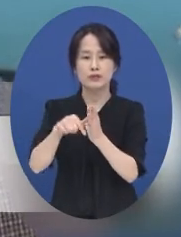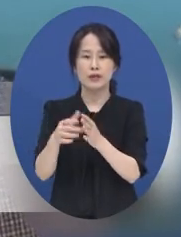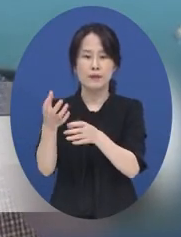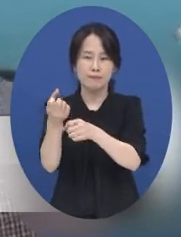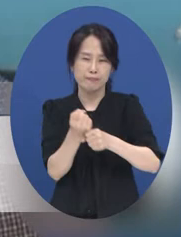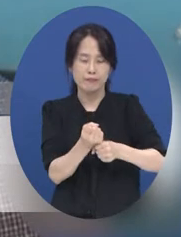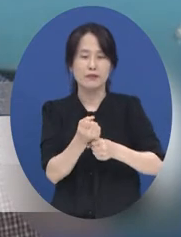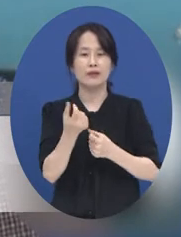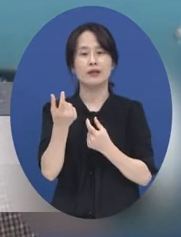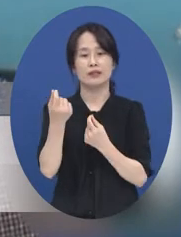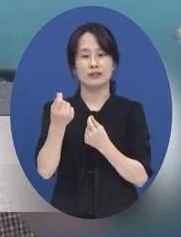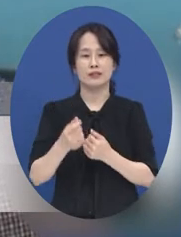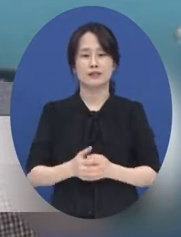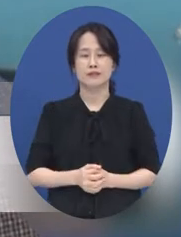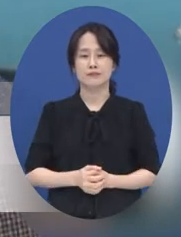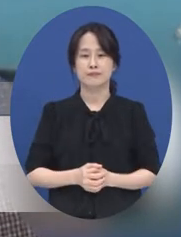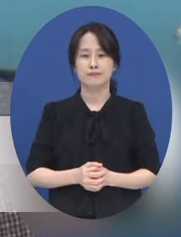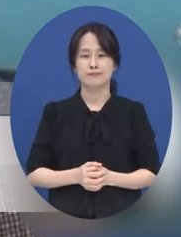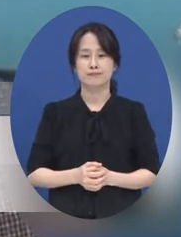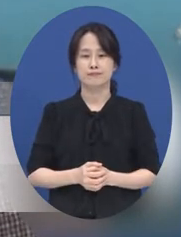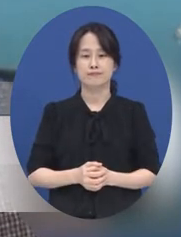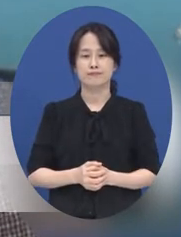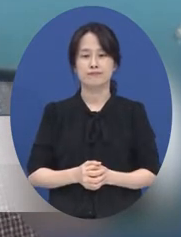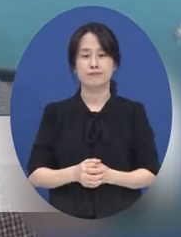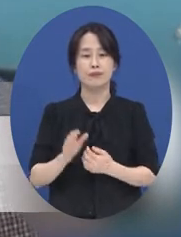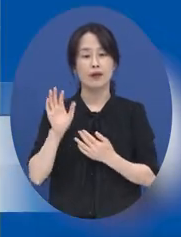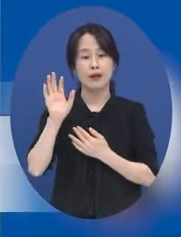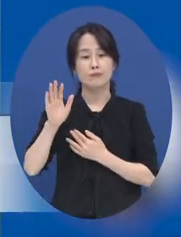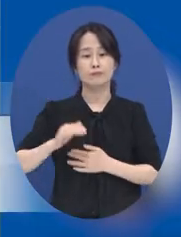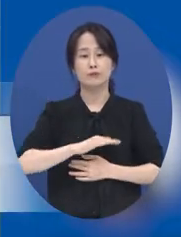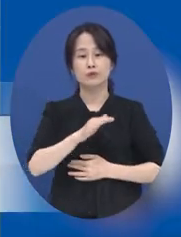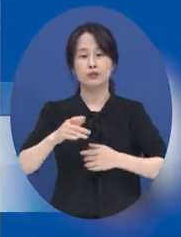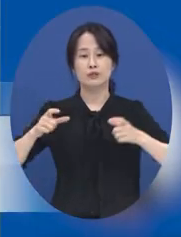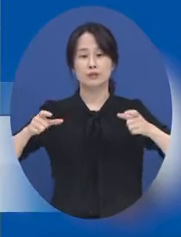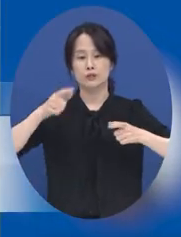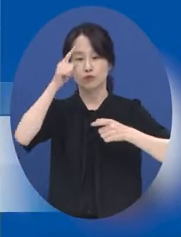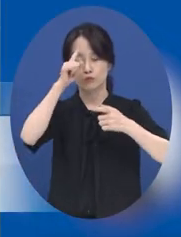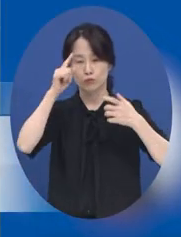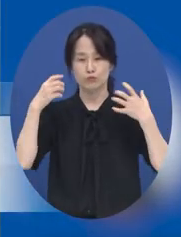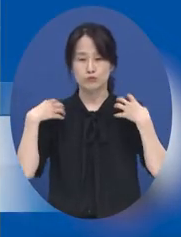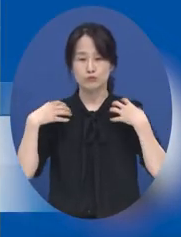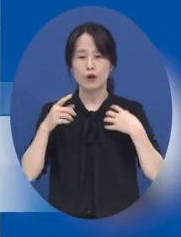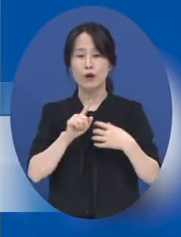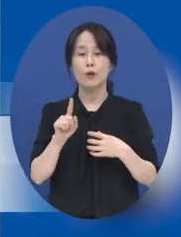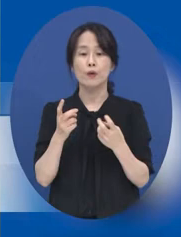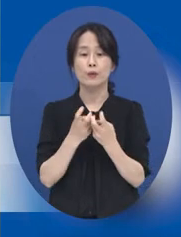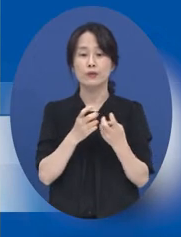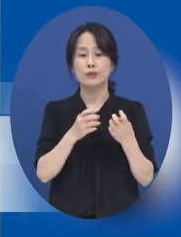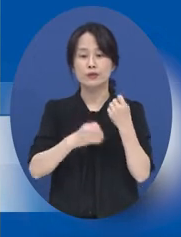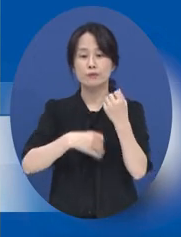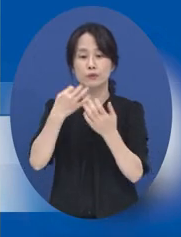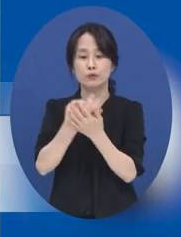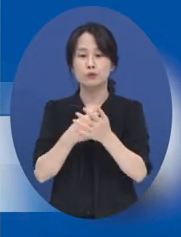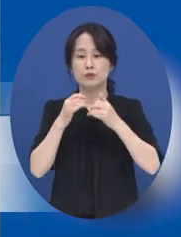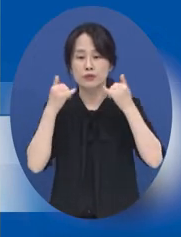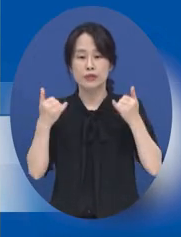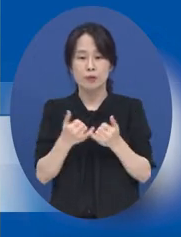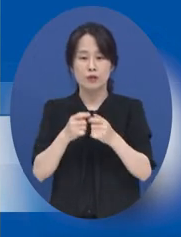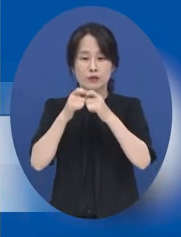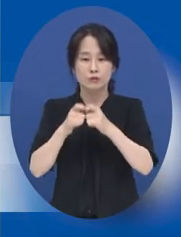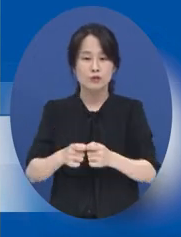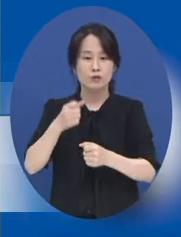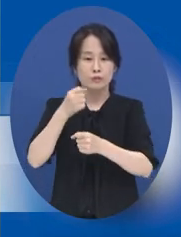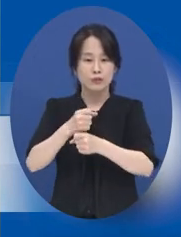시대가 앞당겨져 왔다고 생각하고 있습니다. 앞으로 우리 지방정부가 어떻게 기본소득 사회를